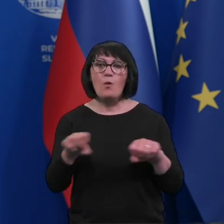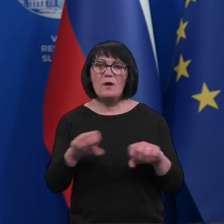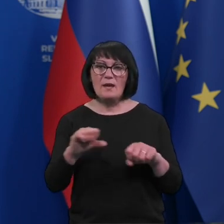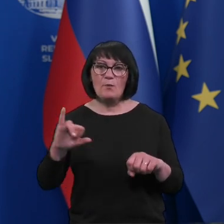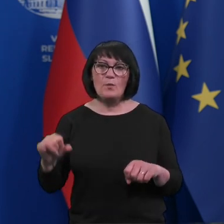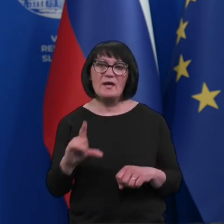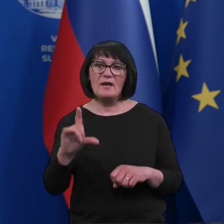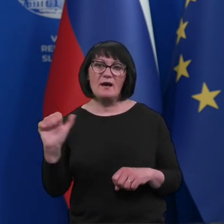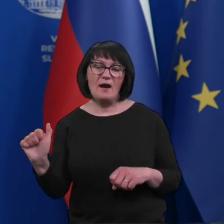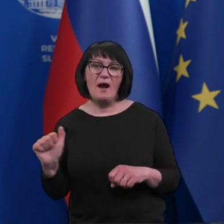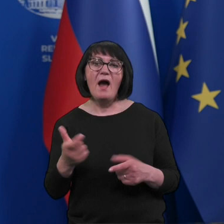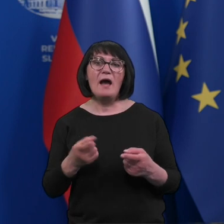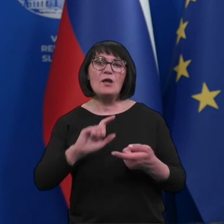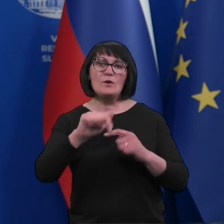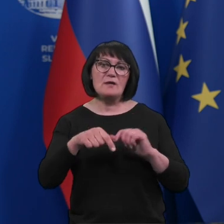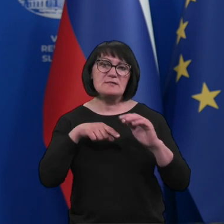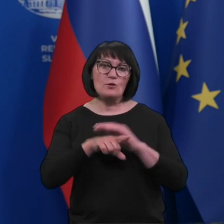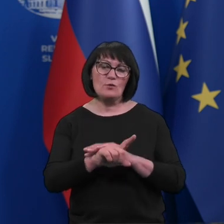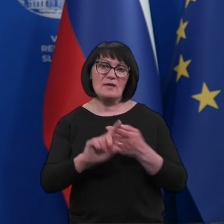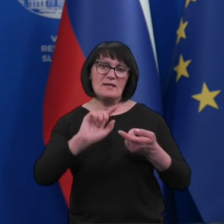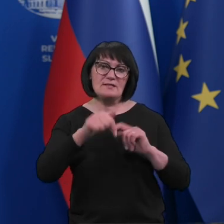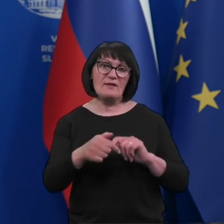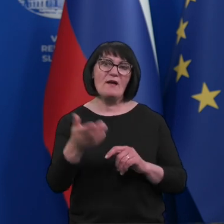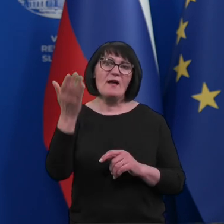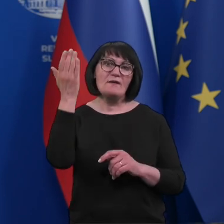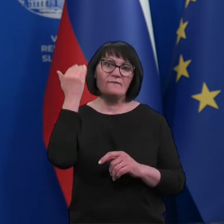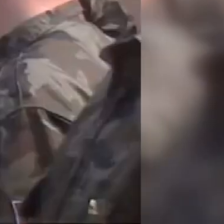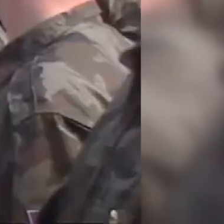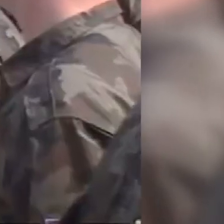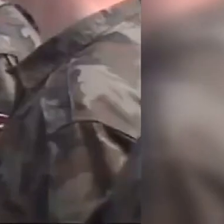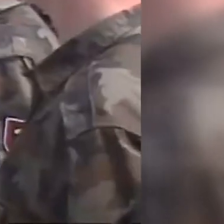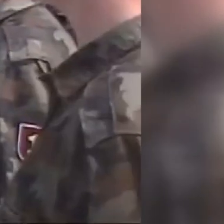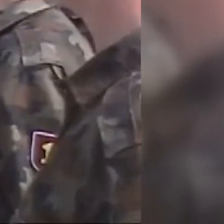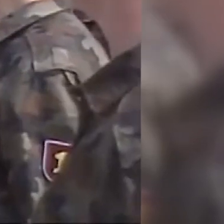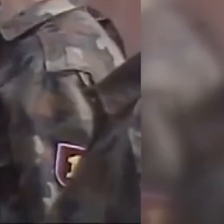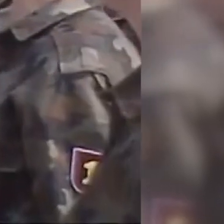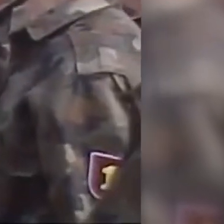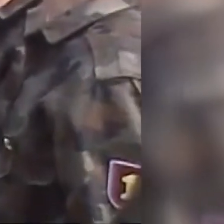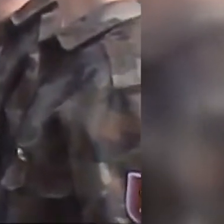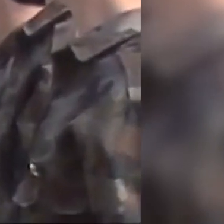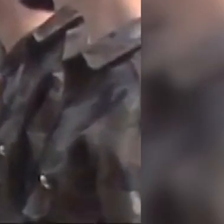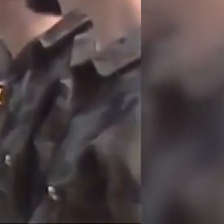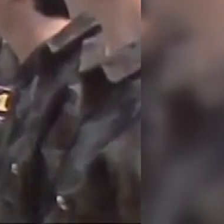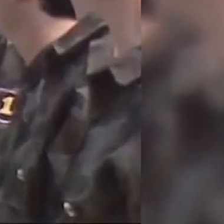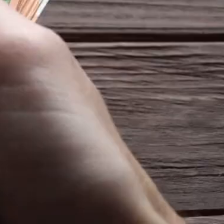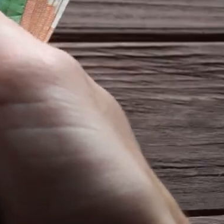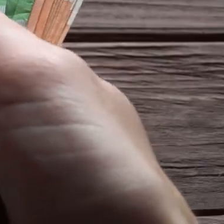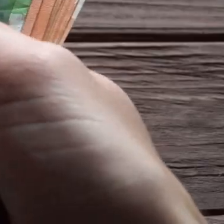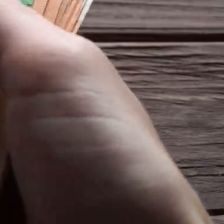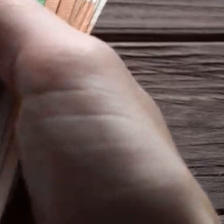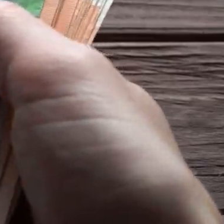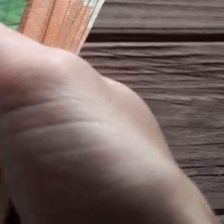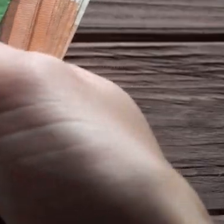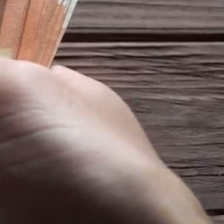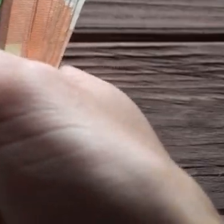JLA ali organov za notranje zadeve do tedanje SFRJ. Prav tako pa bo država otrokom padlih v vojni za Slovenijo